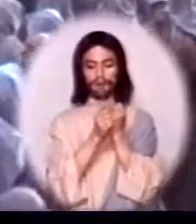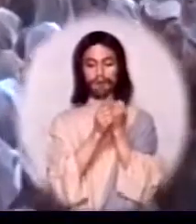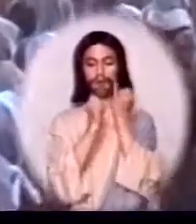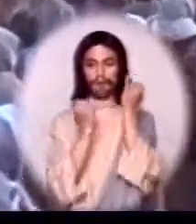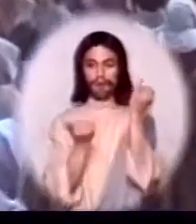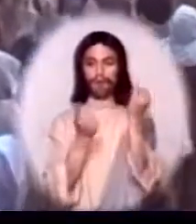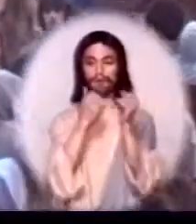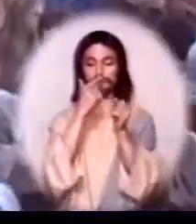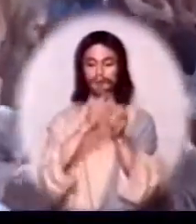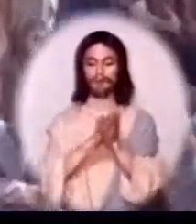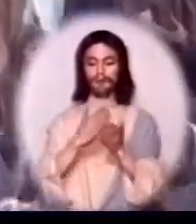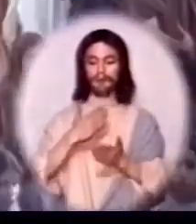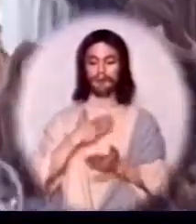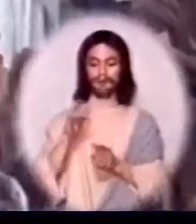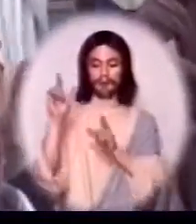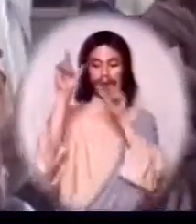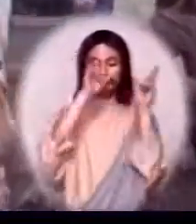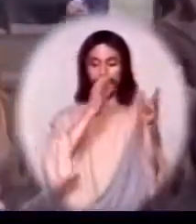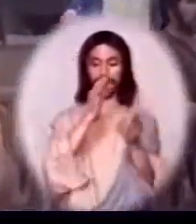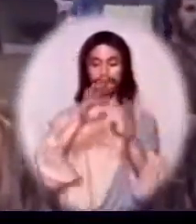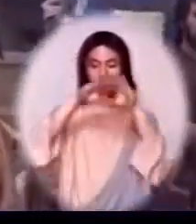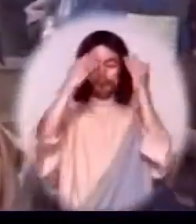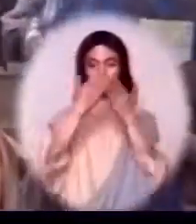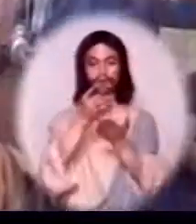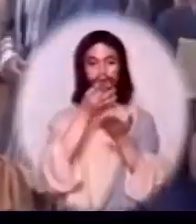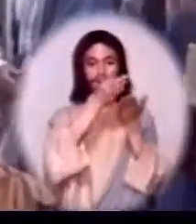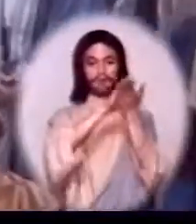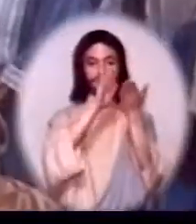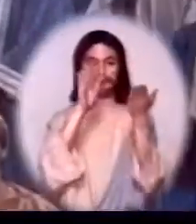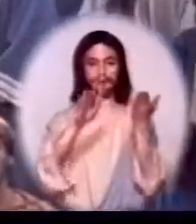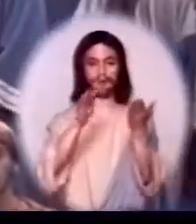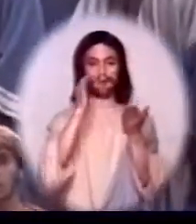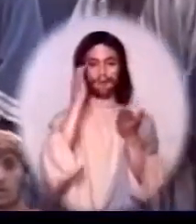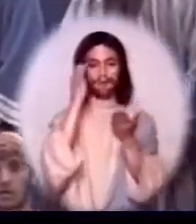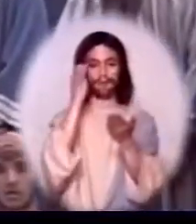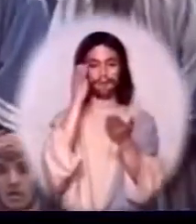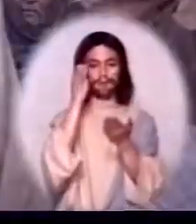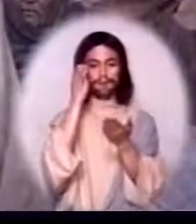이 과부는 자기의 생활비 전부를 넣었느니라.